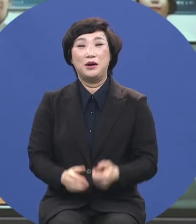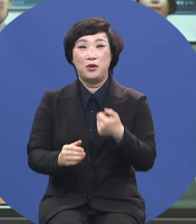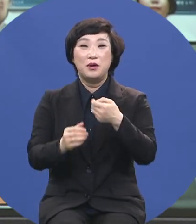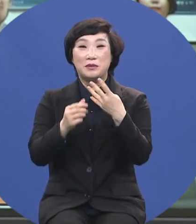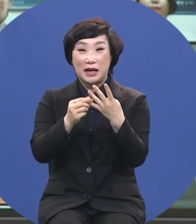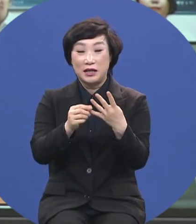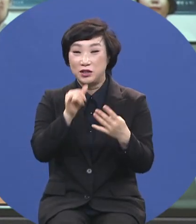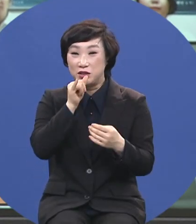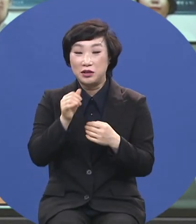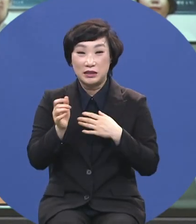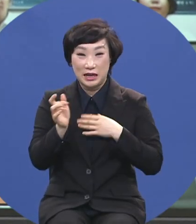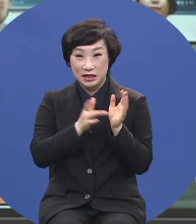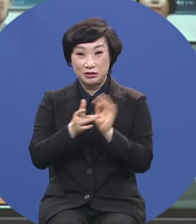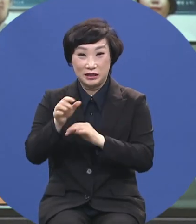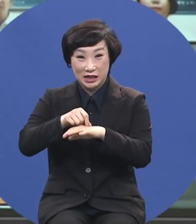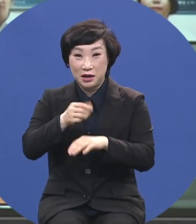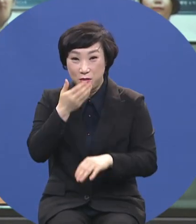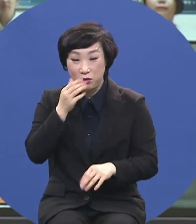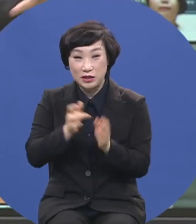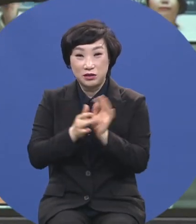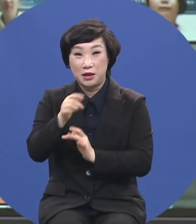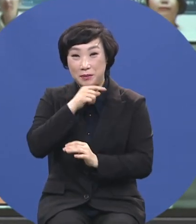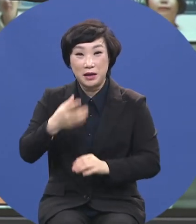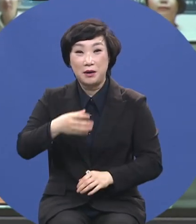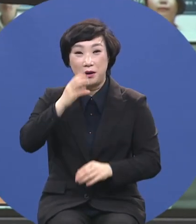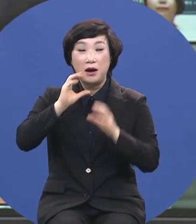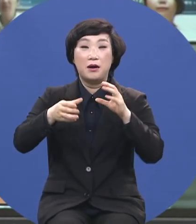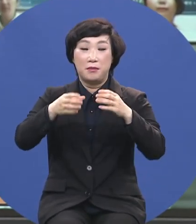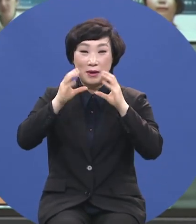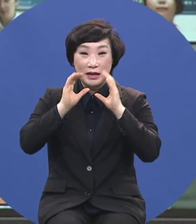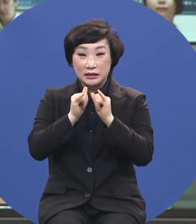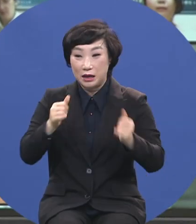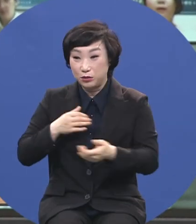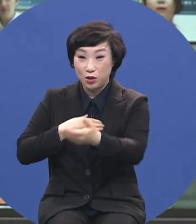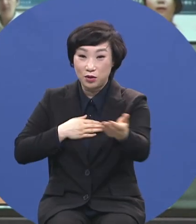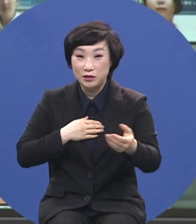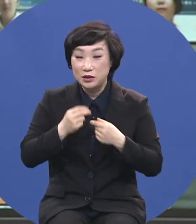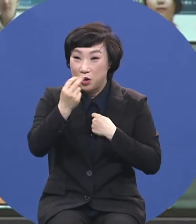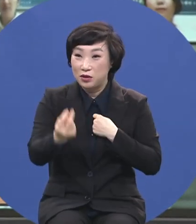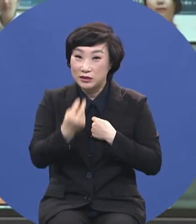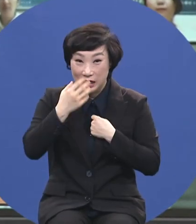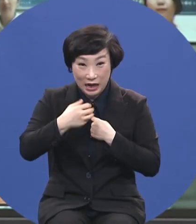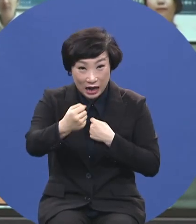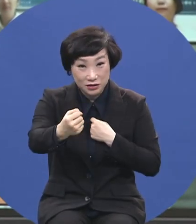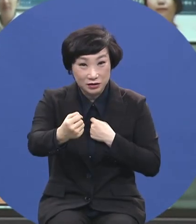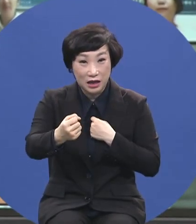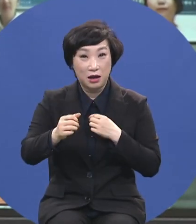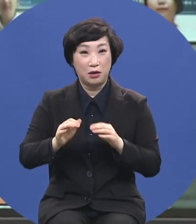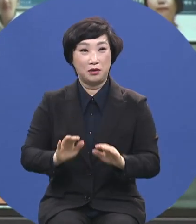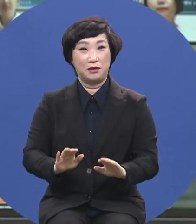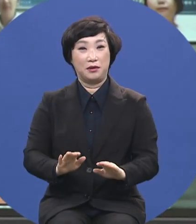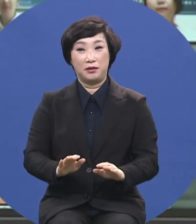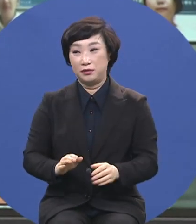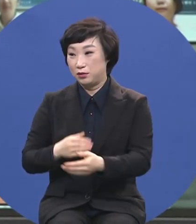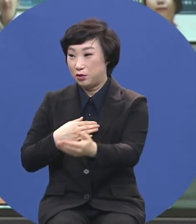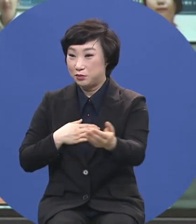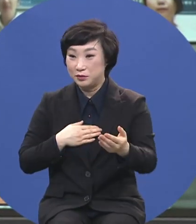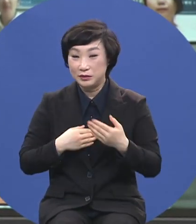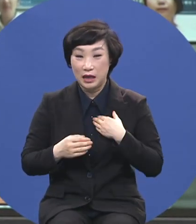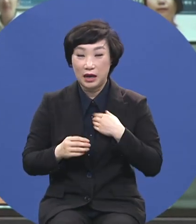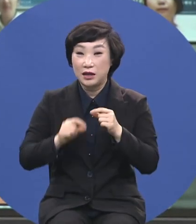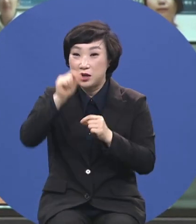54절에 내 살을 먹고 내 피를 마시는 자는 영생을 가졌고, 근데